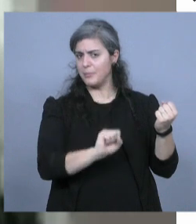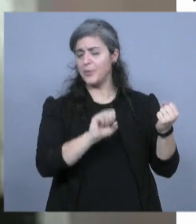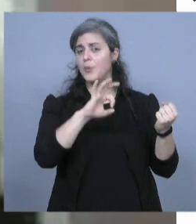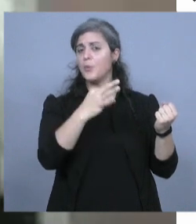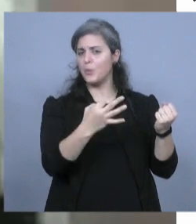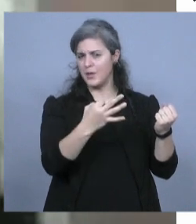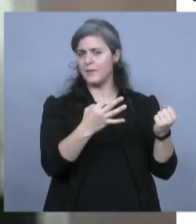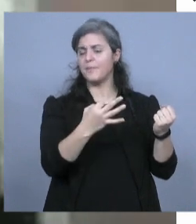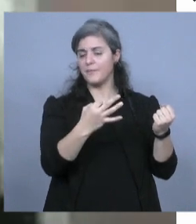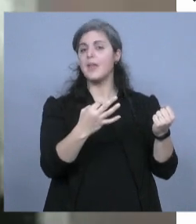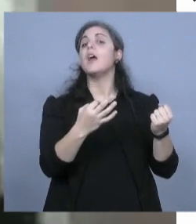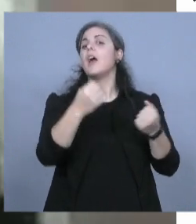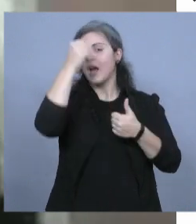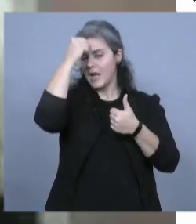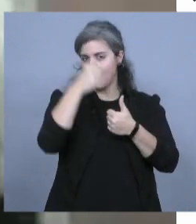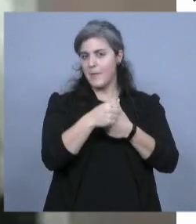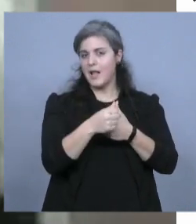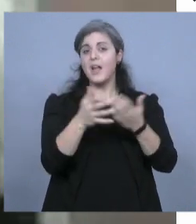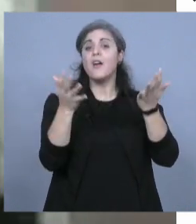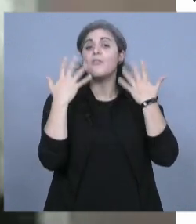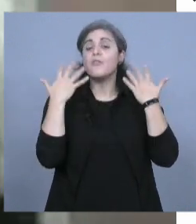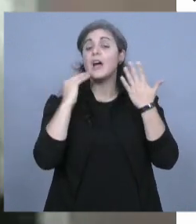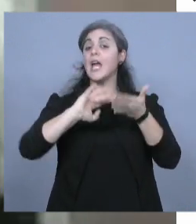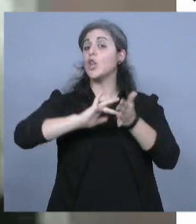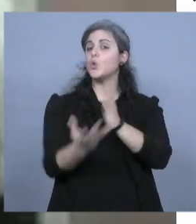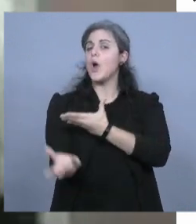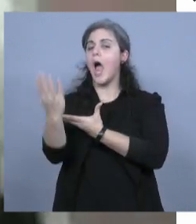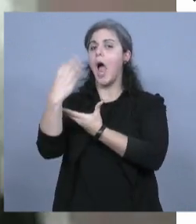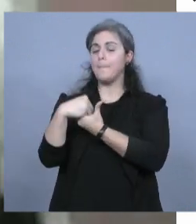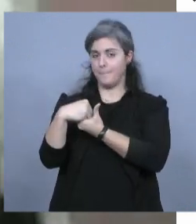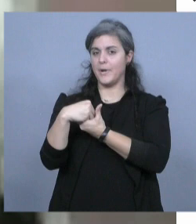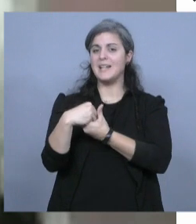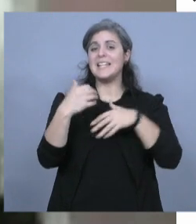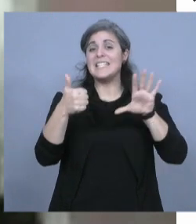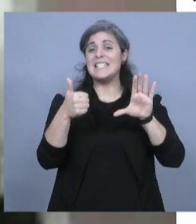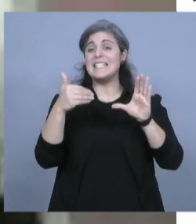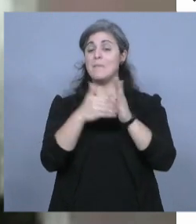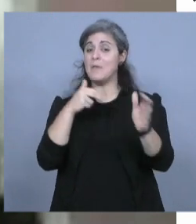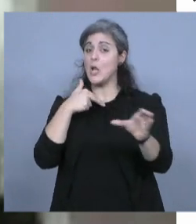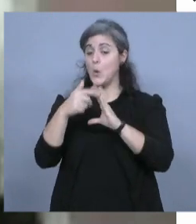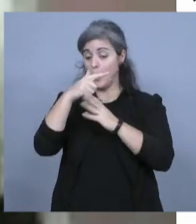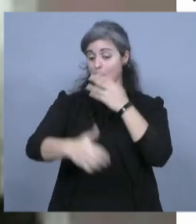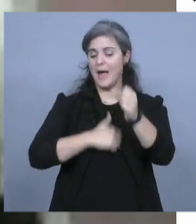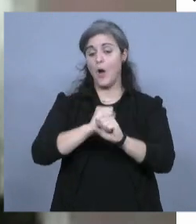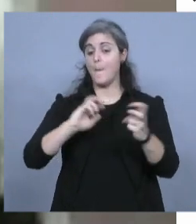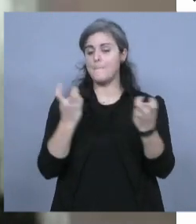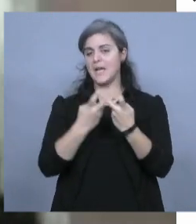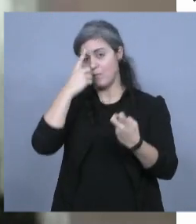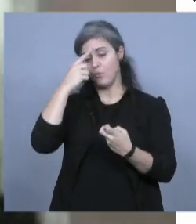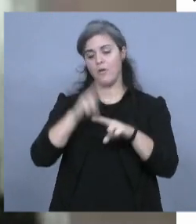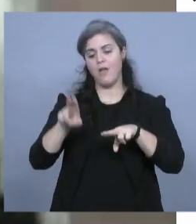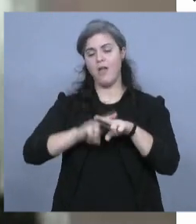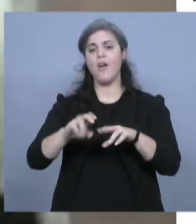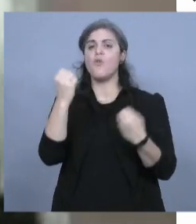Rappelons-nous que tout frais inclus, voiture coûte 6 000 € par an, et pourtant elle reste immobilisée 96% de son temps. Dans une métropole comme la nôtre qui